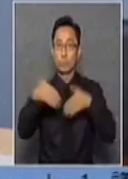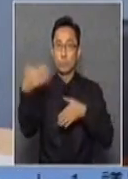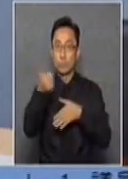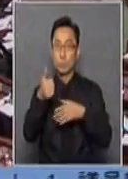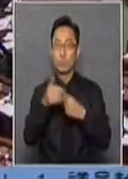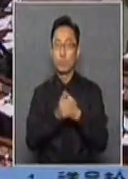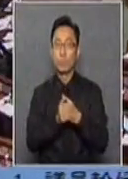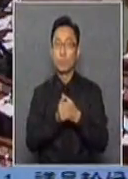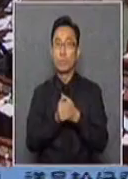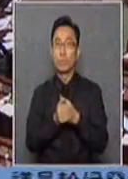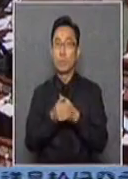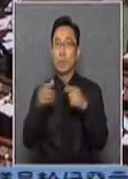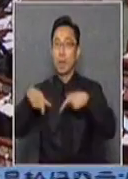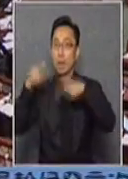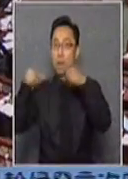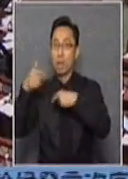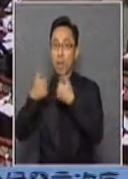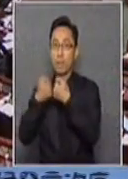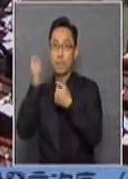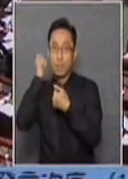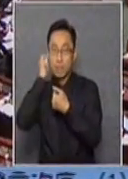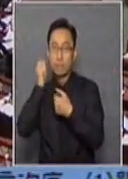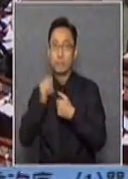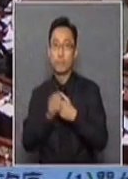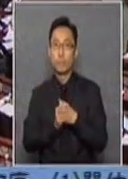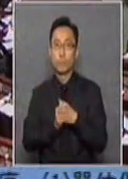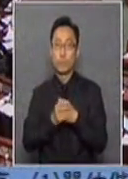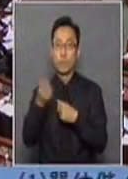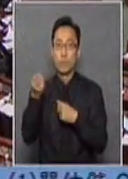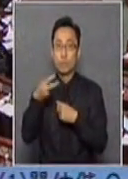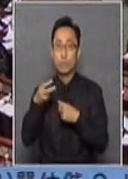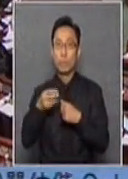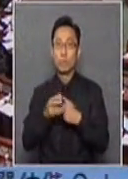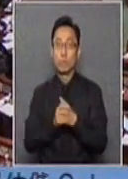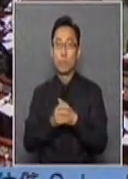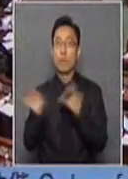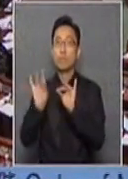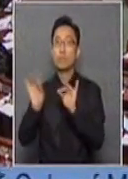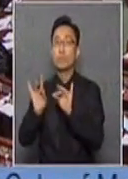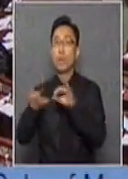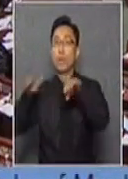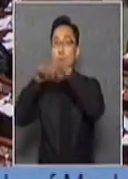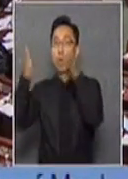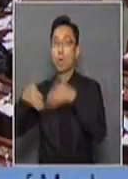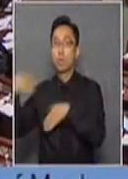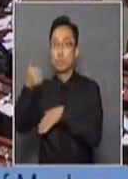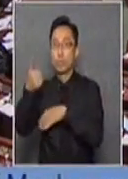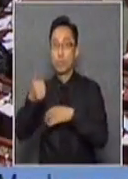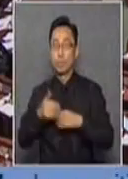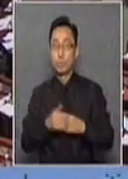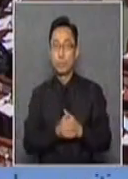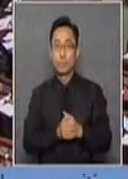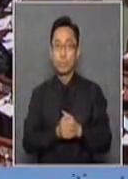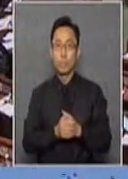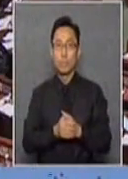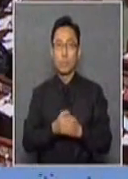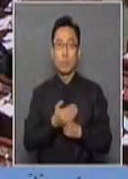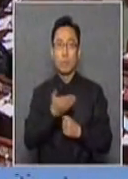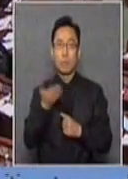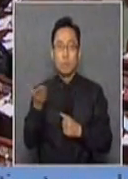鄭月娥司長加上這個張建宗局長，似乎對於這些論據